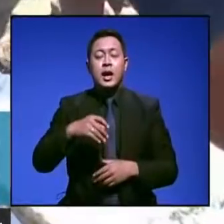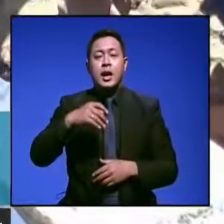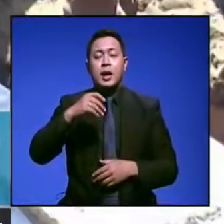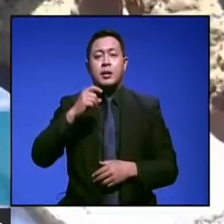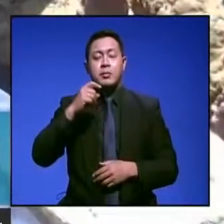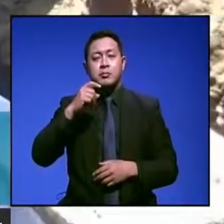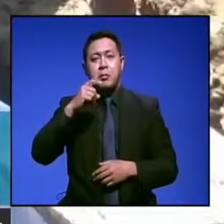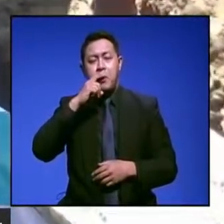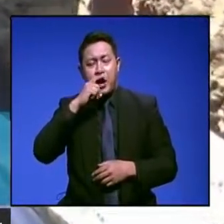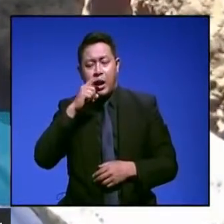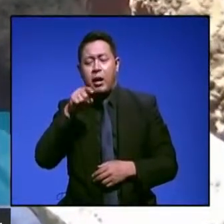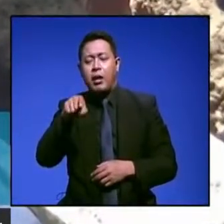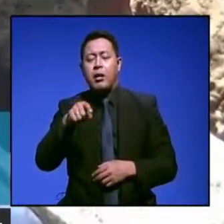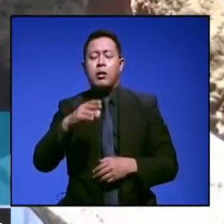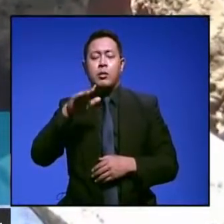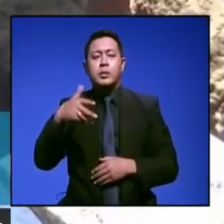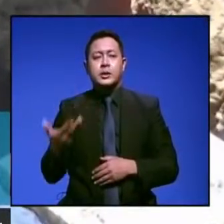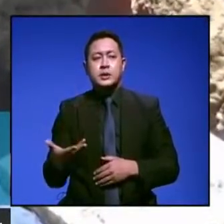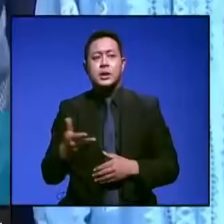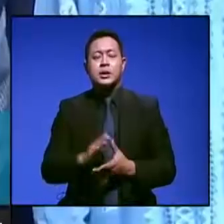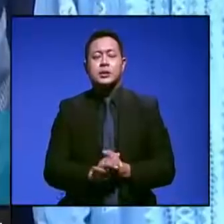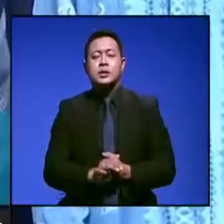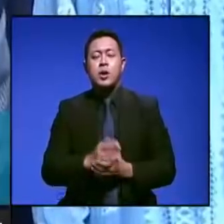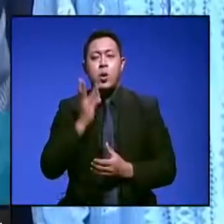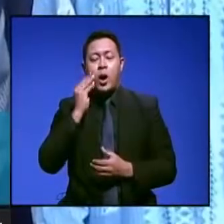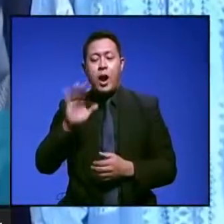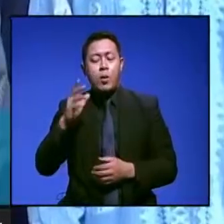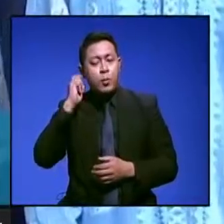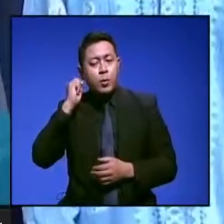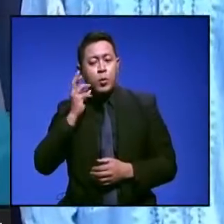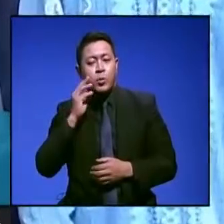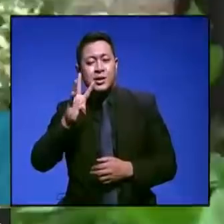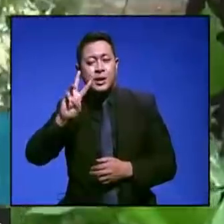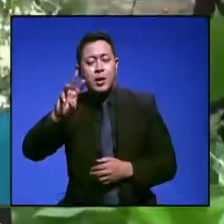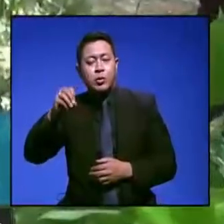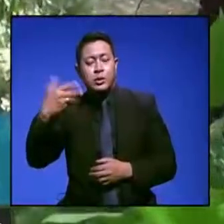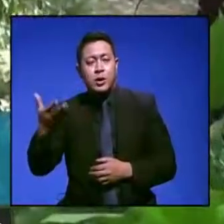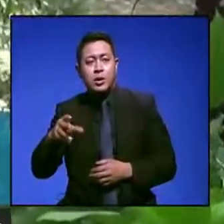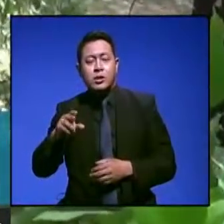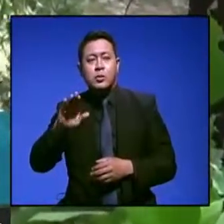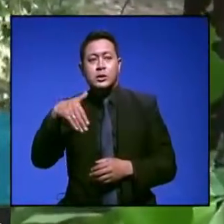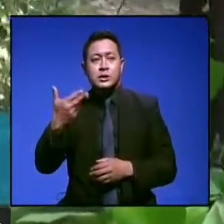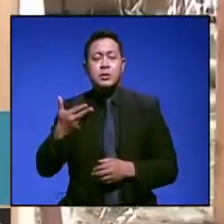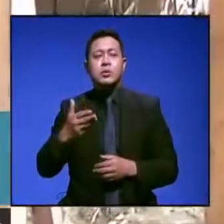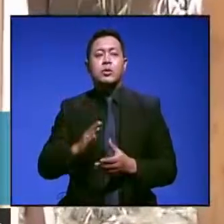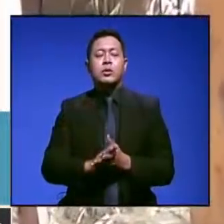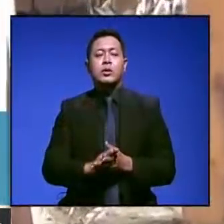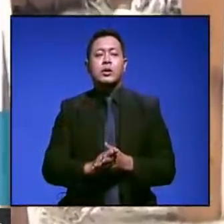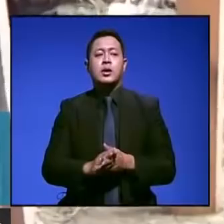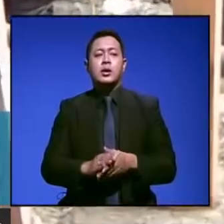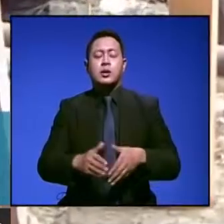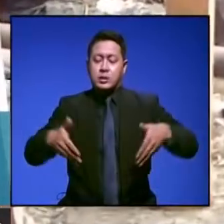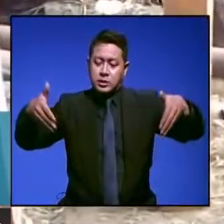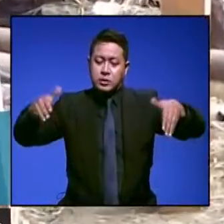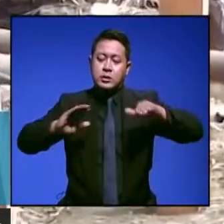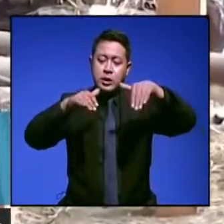pingsan karena tidak kuasa menahan duka. Jasad perempuan 30 tahun ini ditemukan Sabtu pagi, tertutup jerami dan ban bekas di belakang